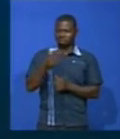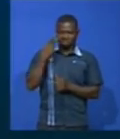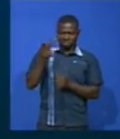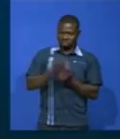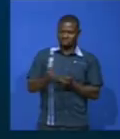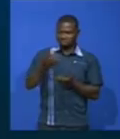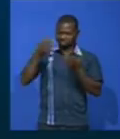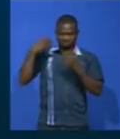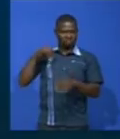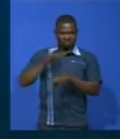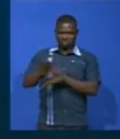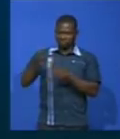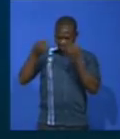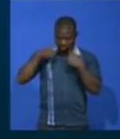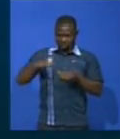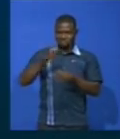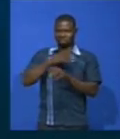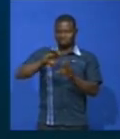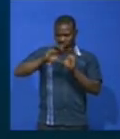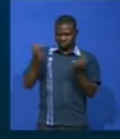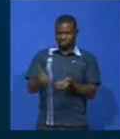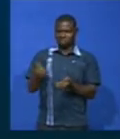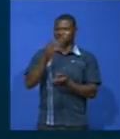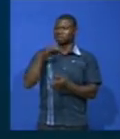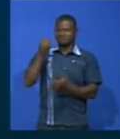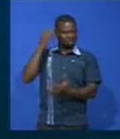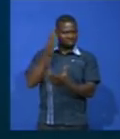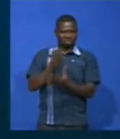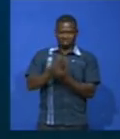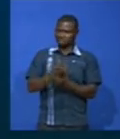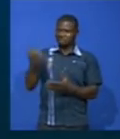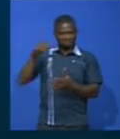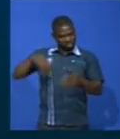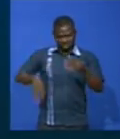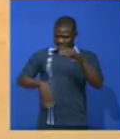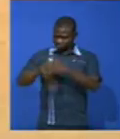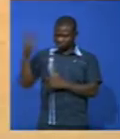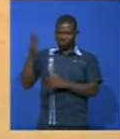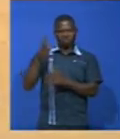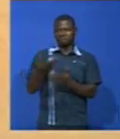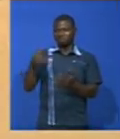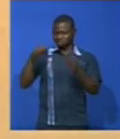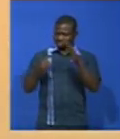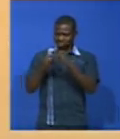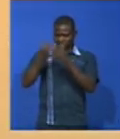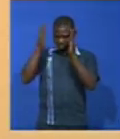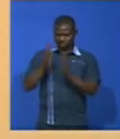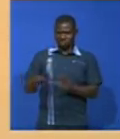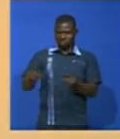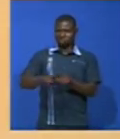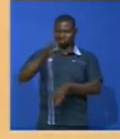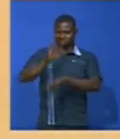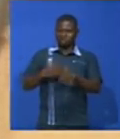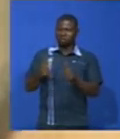internationale qui l'empêcherait d'expulser, comme il le souhaite, l'ensemble de ce qu'il appelle les infiltrés. De son côté, le Haut-Commissariat aux réfugiés a dit